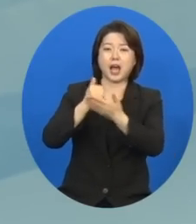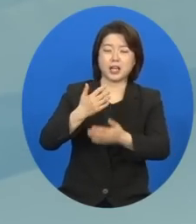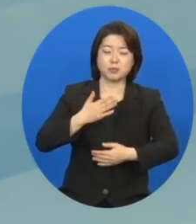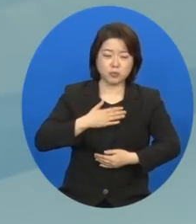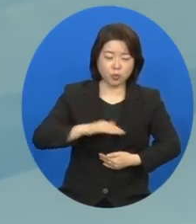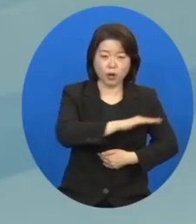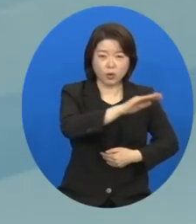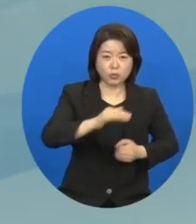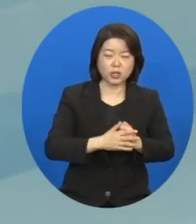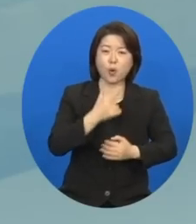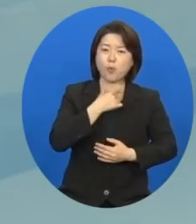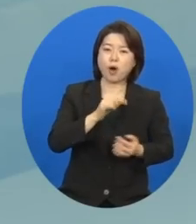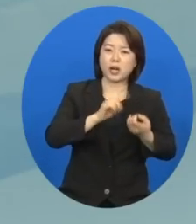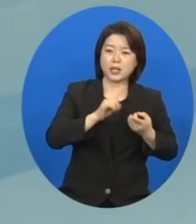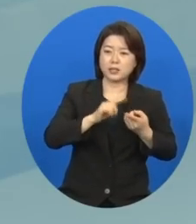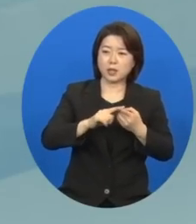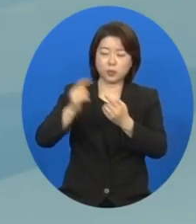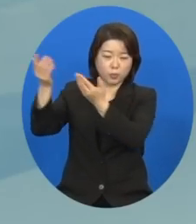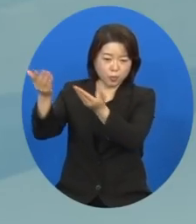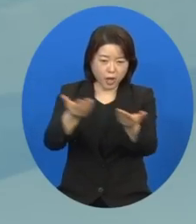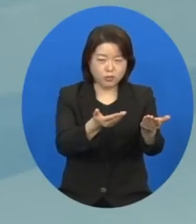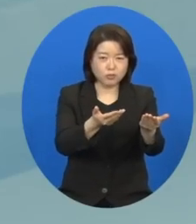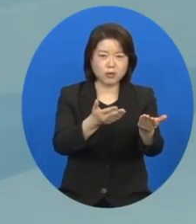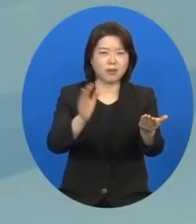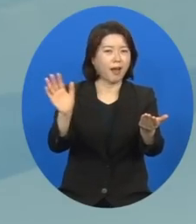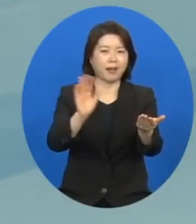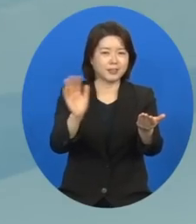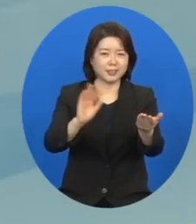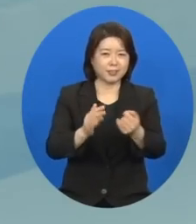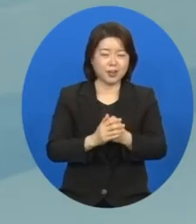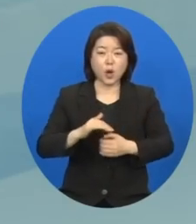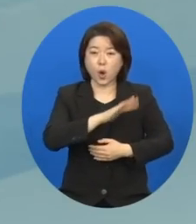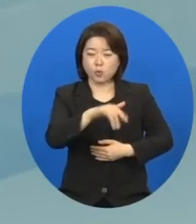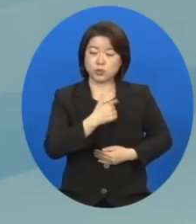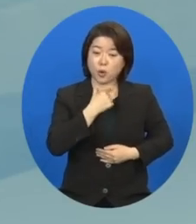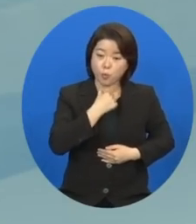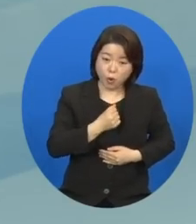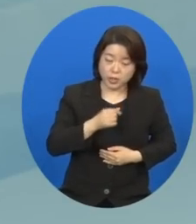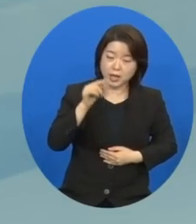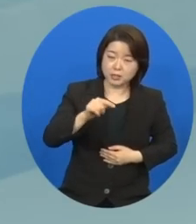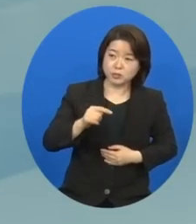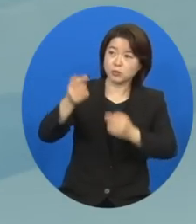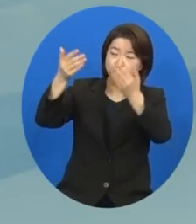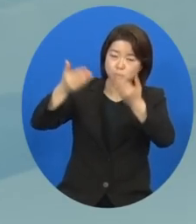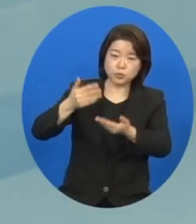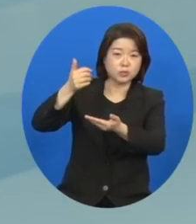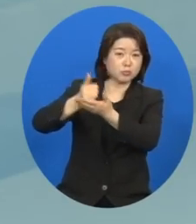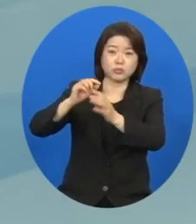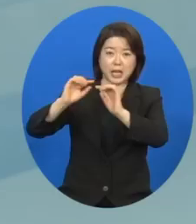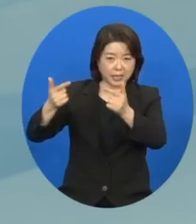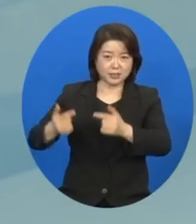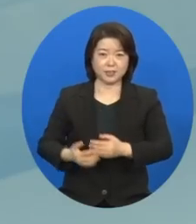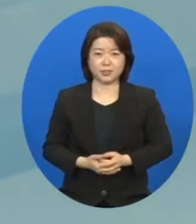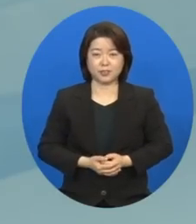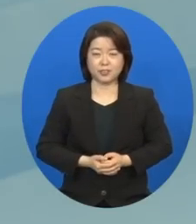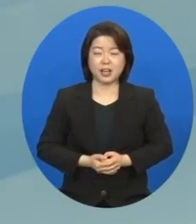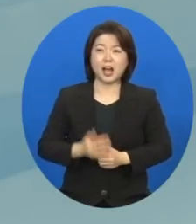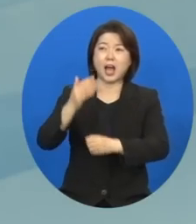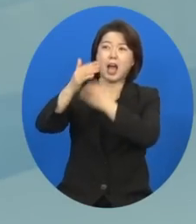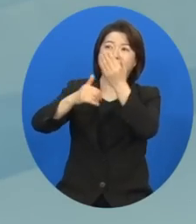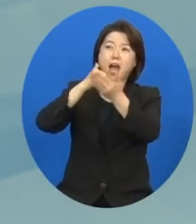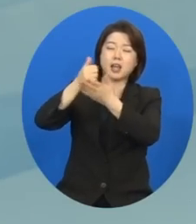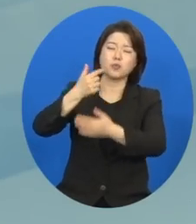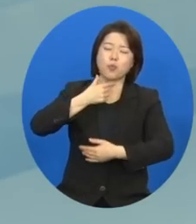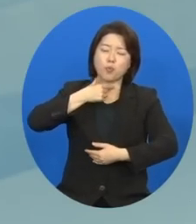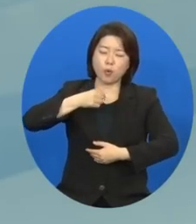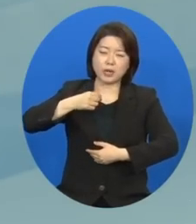여러분들이 원하는 대로 해주시는 분이 아닙니다. 우리가 원하는 것을 주신 분이 아니에요. 하나님은 그분이 하시고자